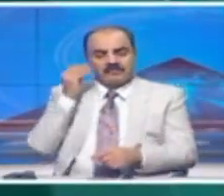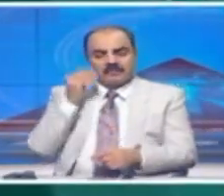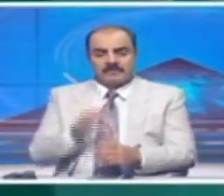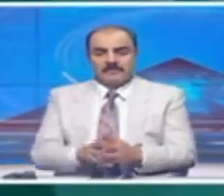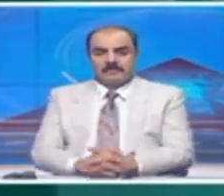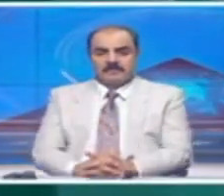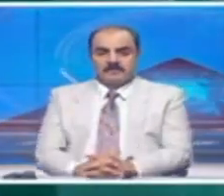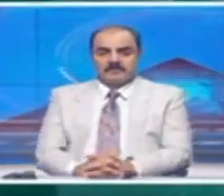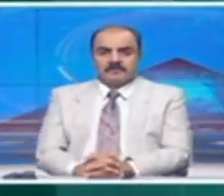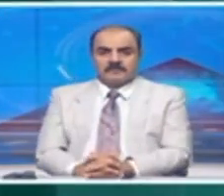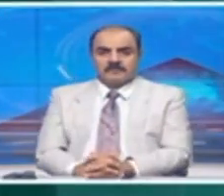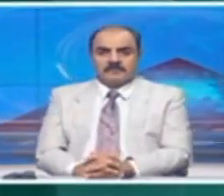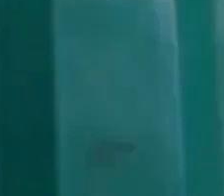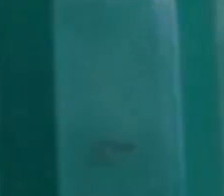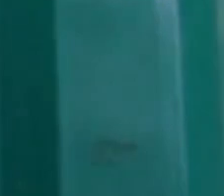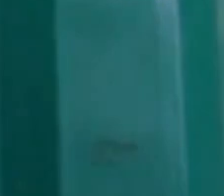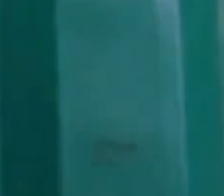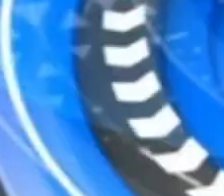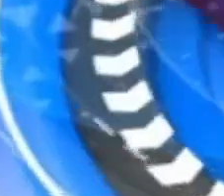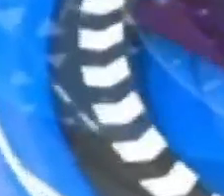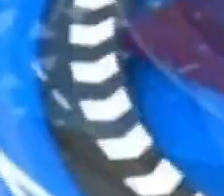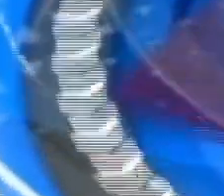الغارة الجوية.